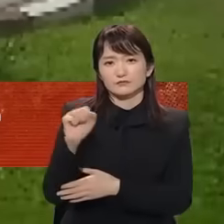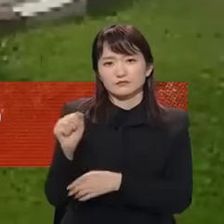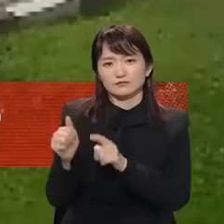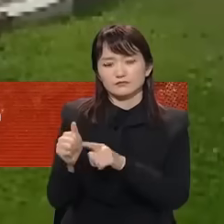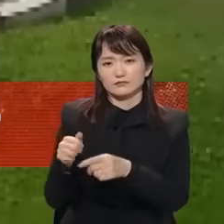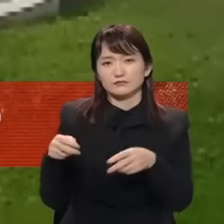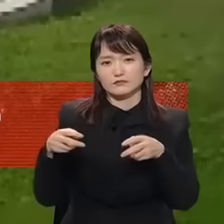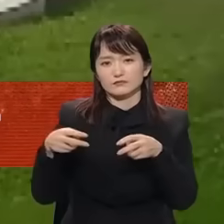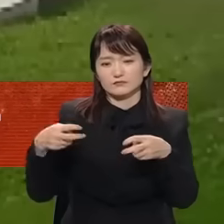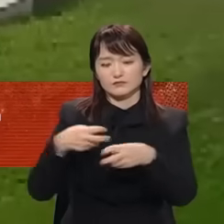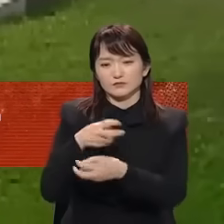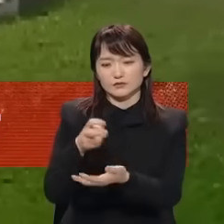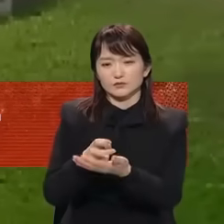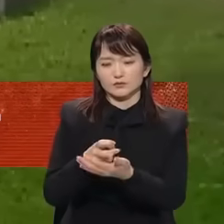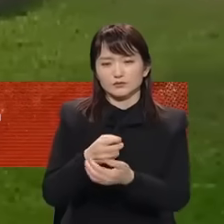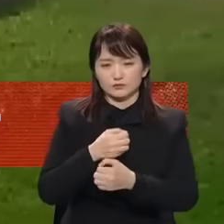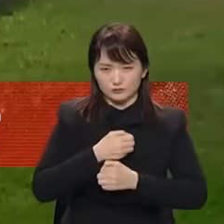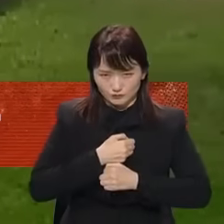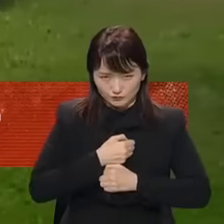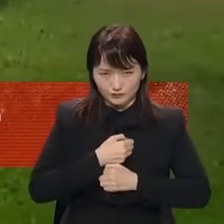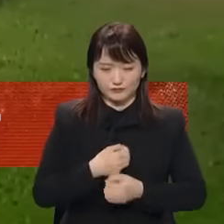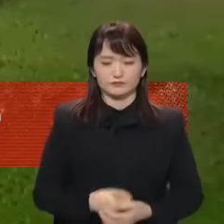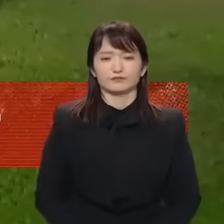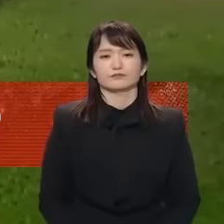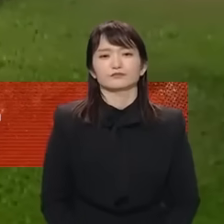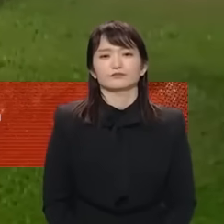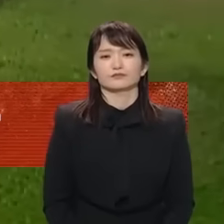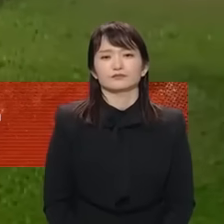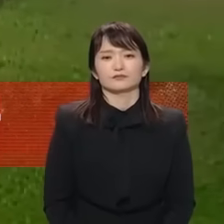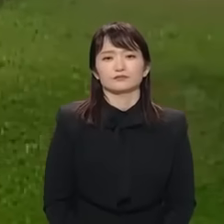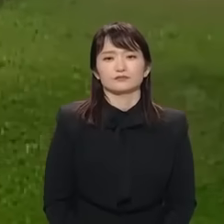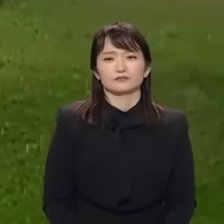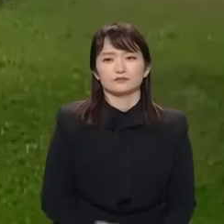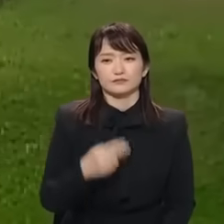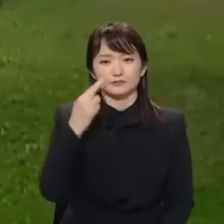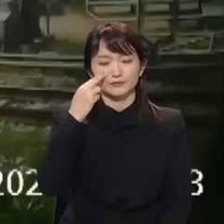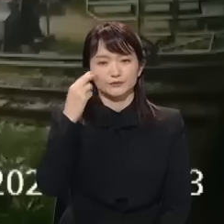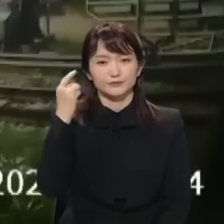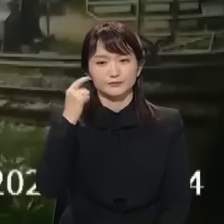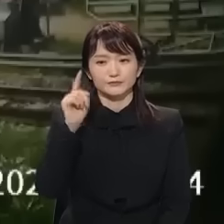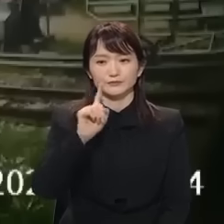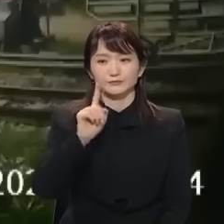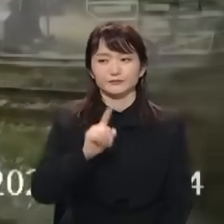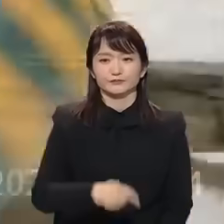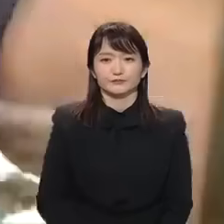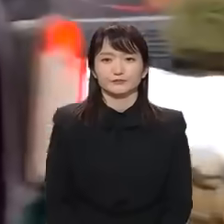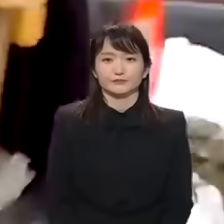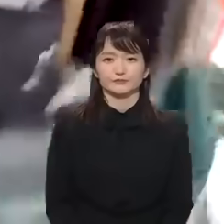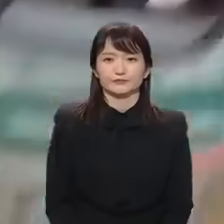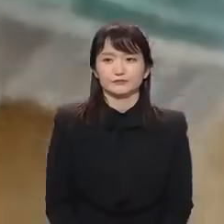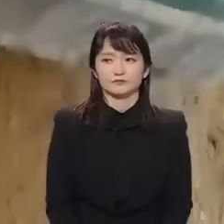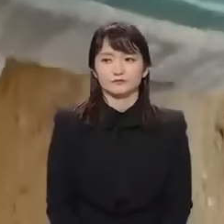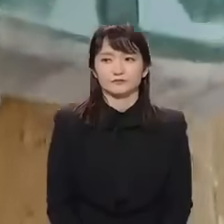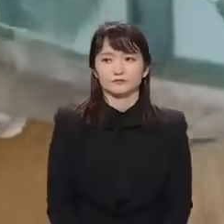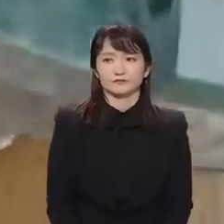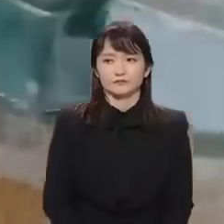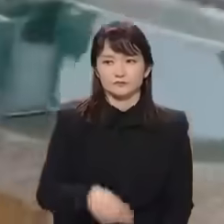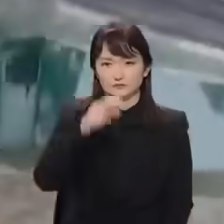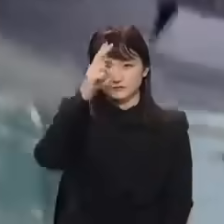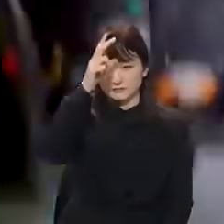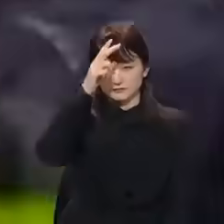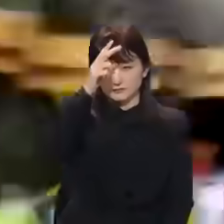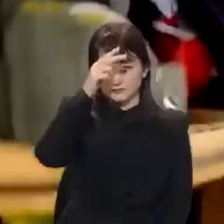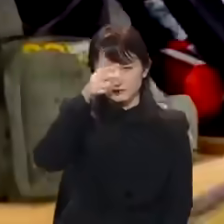교통법규 준수를 당부했습니다. 역시 아픔은 사람을 성숙하게 만들어요. 자, 다음은 미국 가보시죠. 네, 이번엔 경찰의